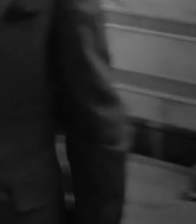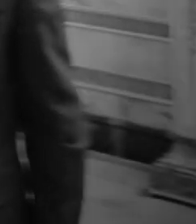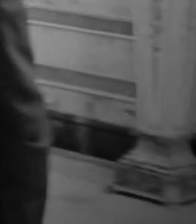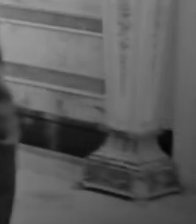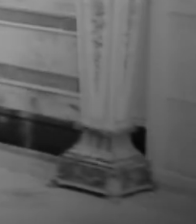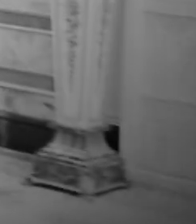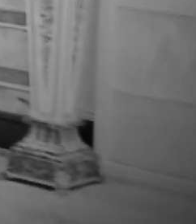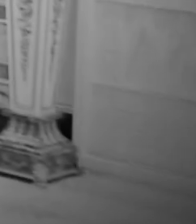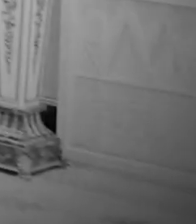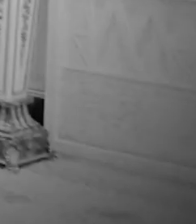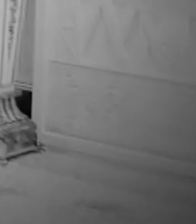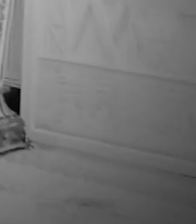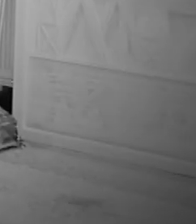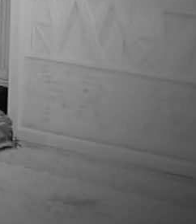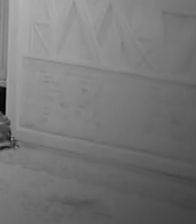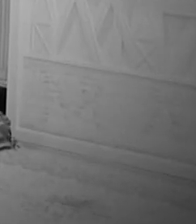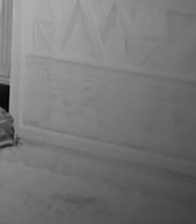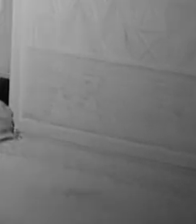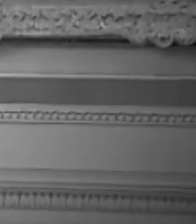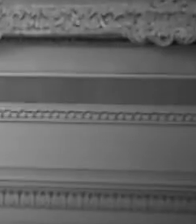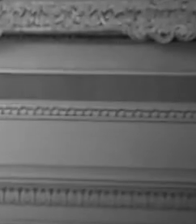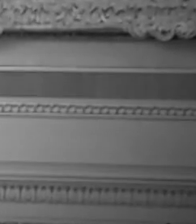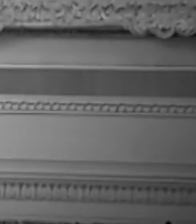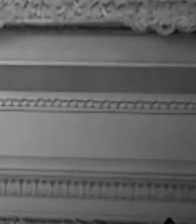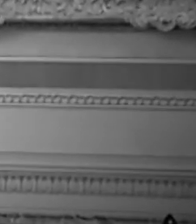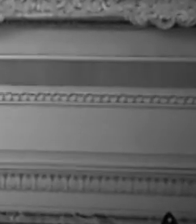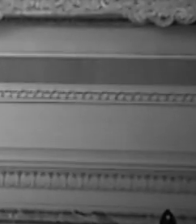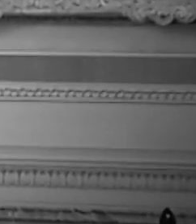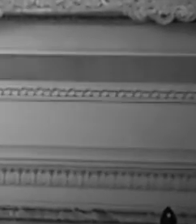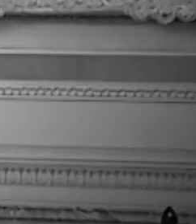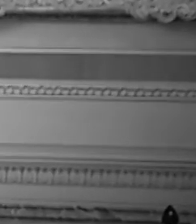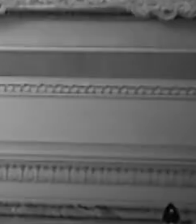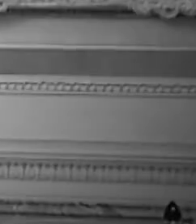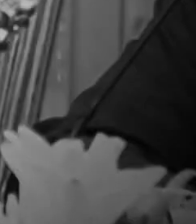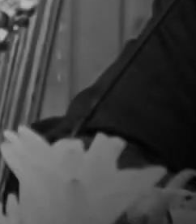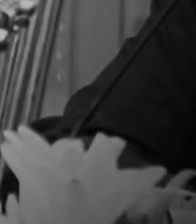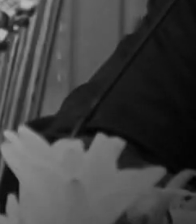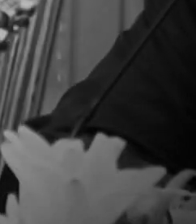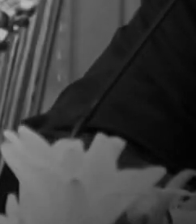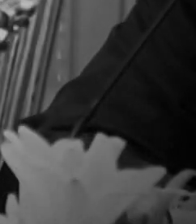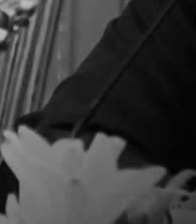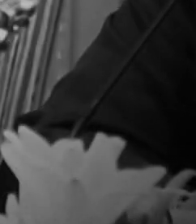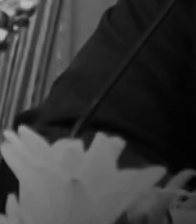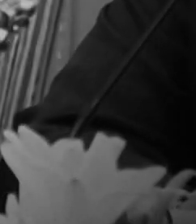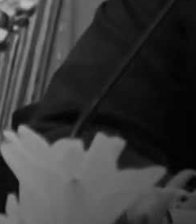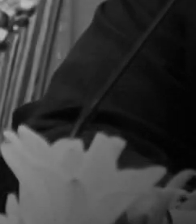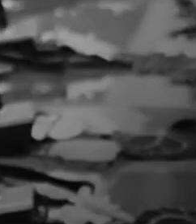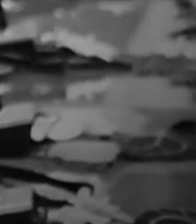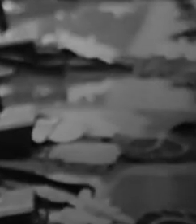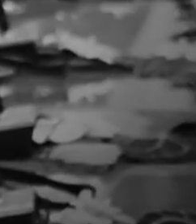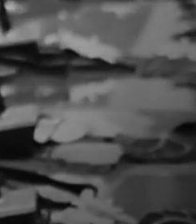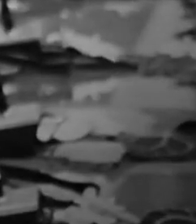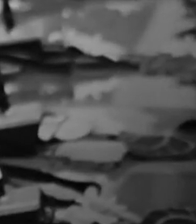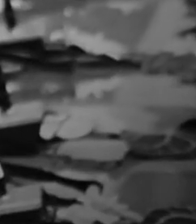friendship between our countries and people. We are very satisfied with the friendly relations that